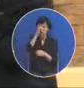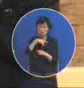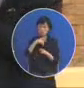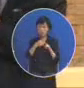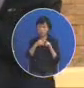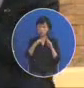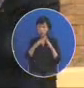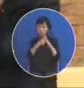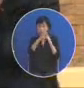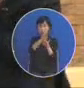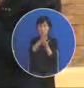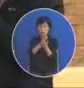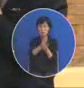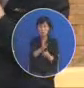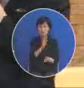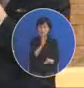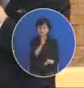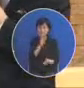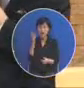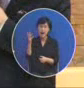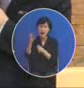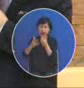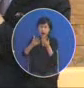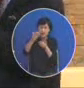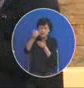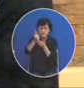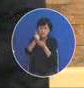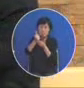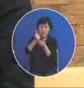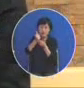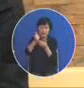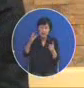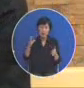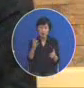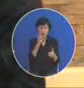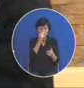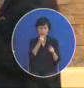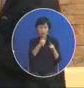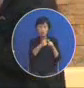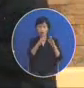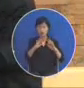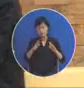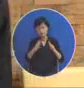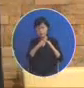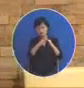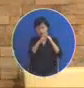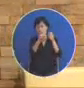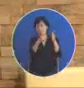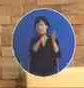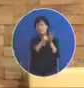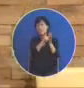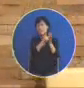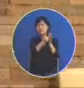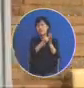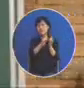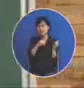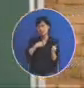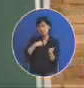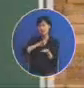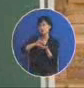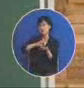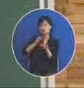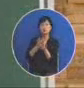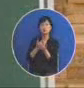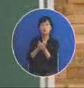거룩한 전을 지는 holy mason. Let me not just build your holy temple, but may I be